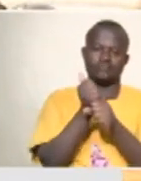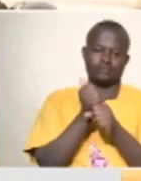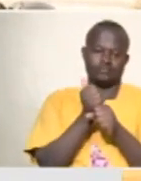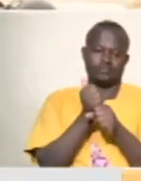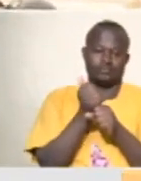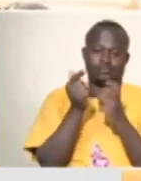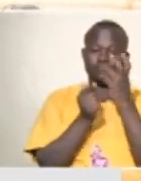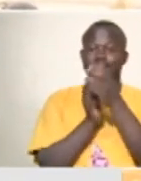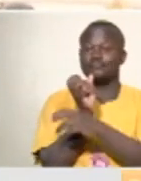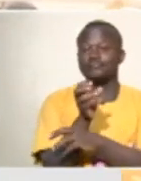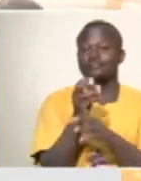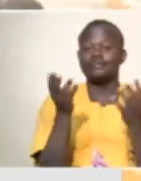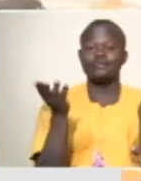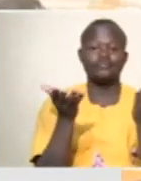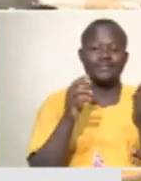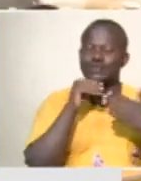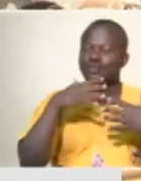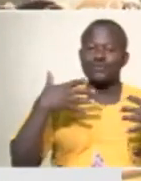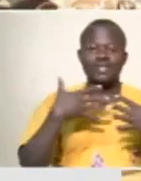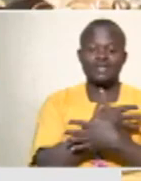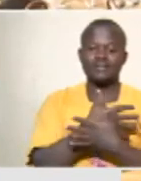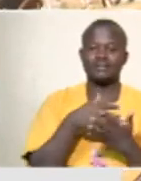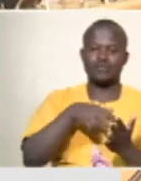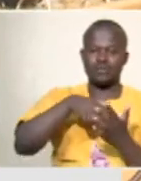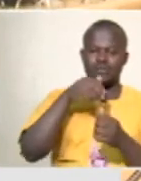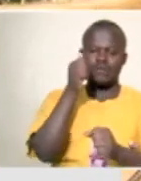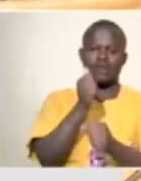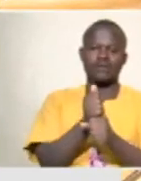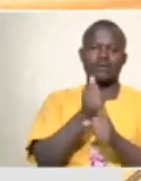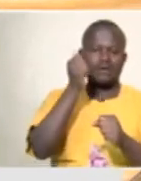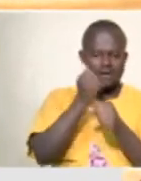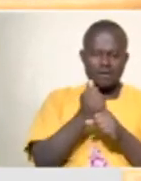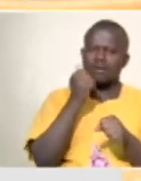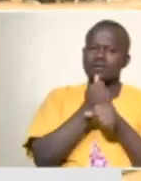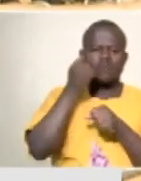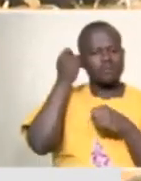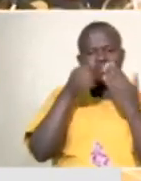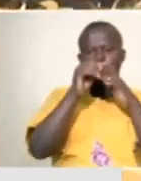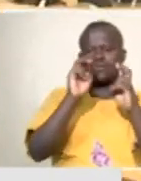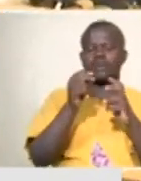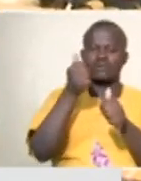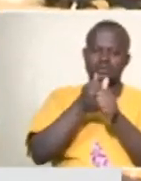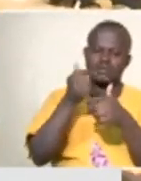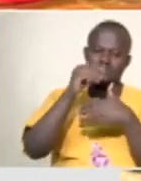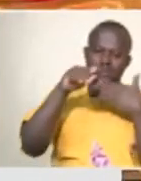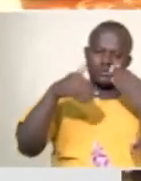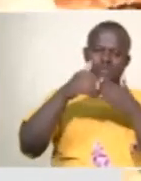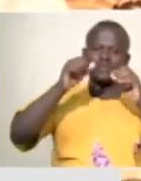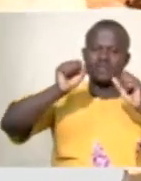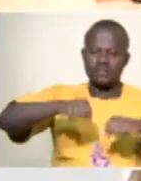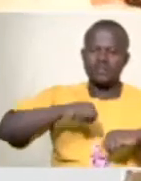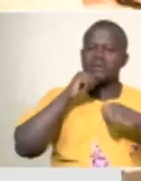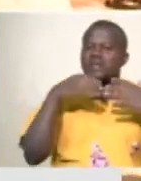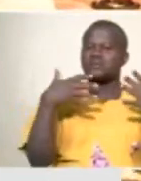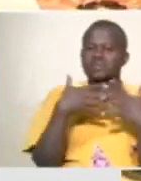Ikintu nabagira inama ni ugutinyuka bagakora kumva ko buri kintu cyose gishoboka